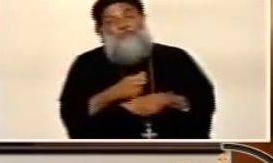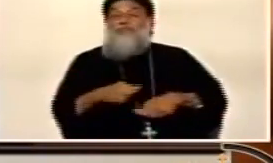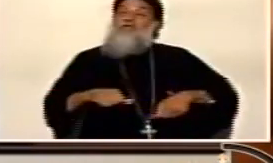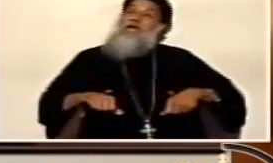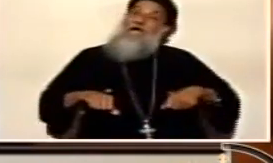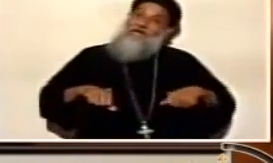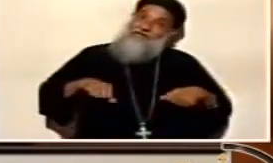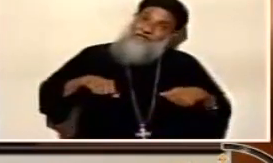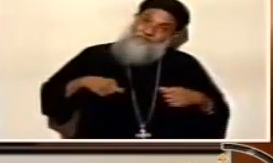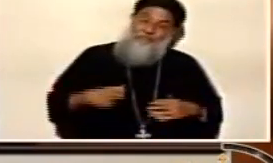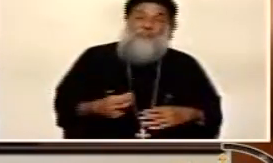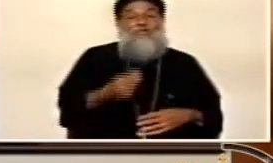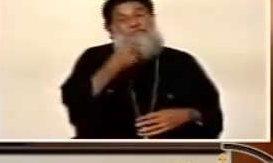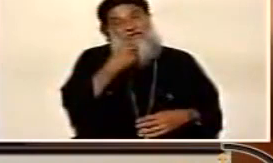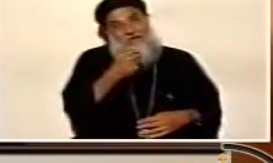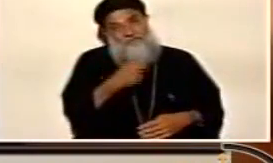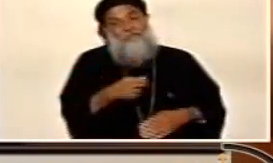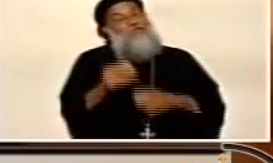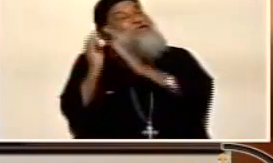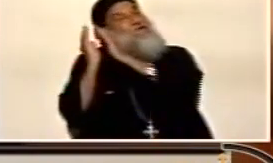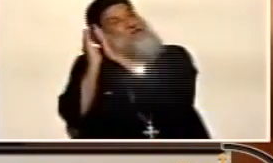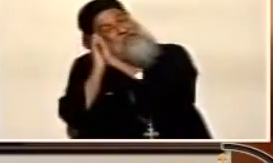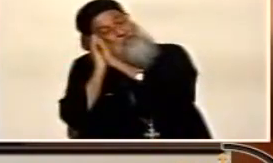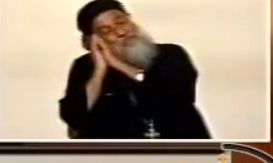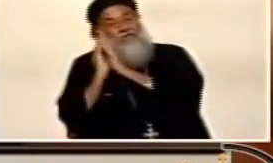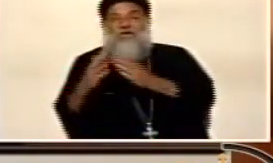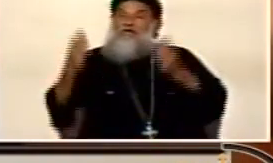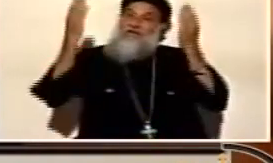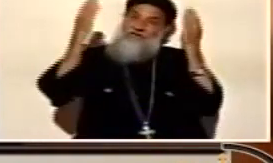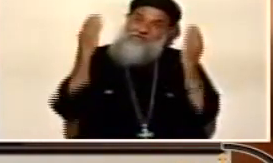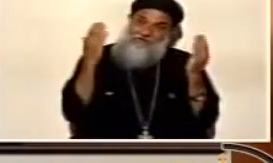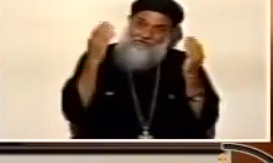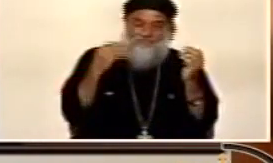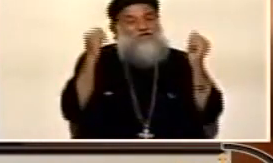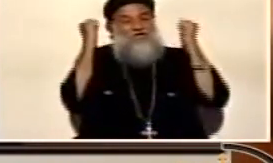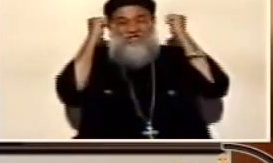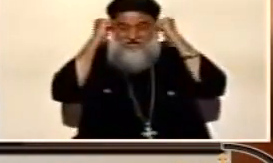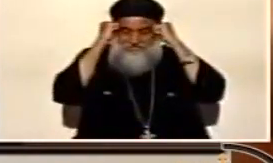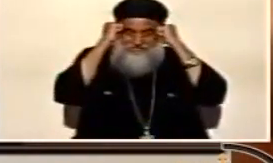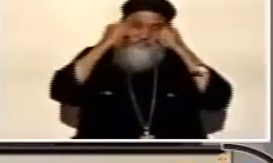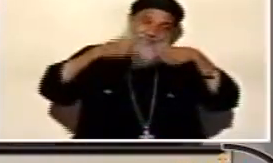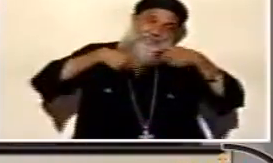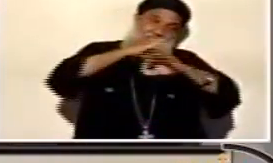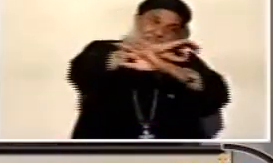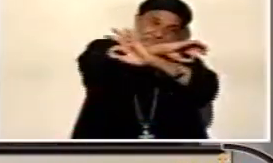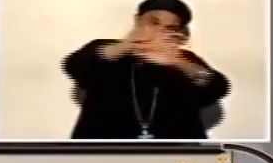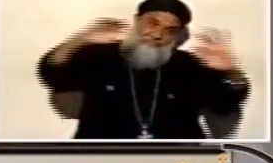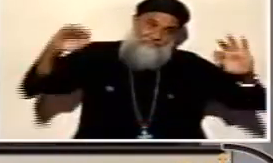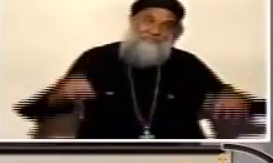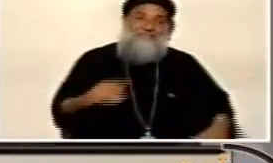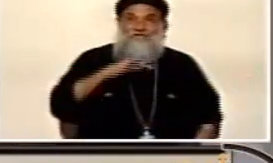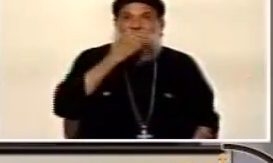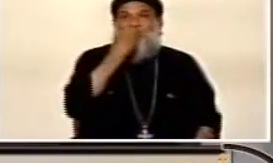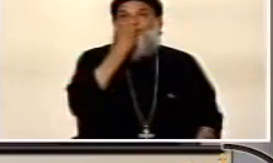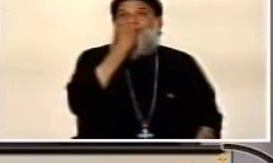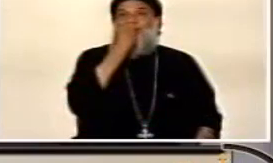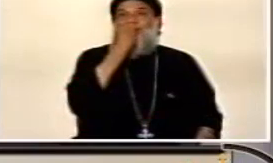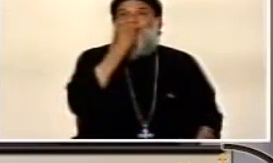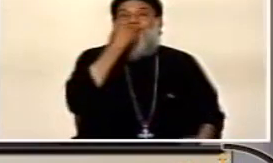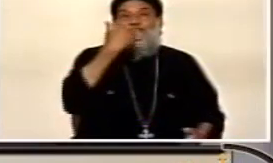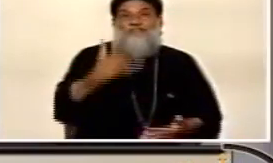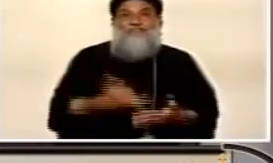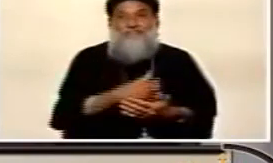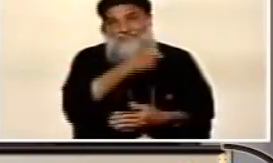فياريتنا يعني المجتمع يشوف فينا الصورة دي مهمة قوي قوي. الكلمات الجميلة دي يا سيدنا كلمات ذهبية